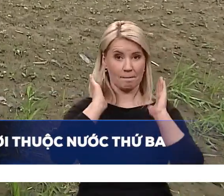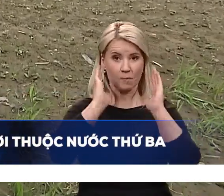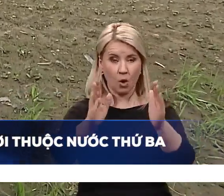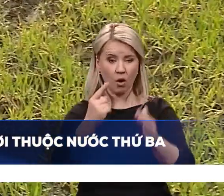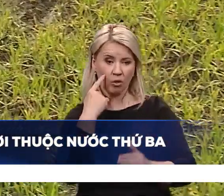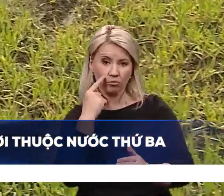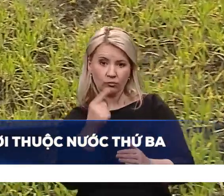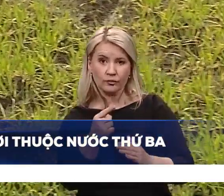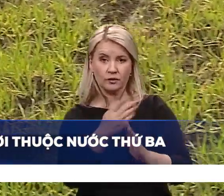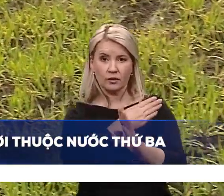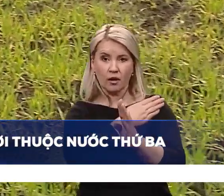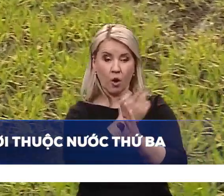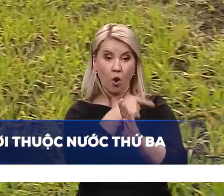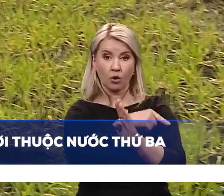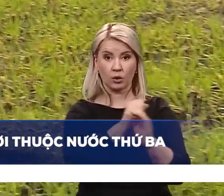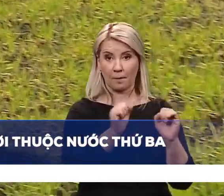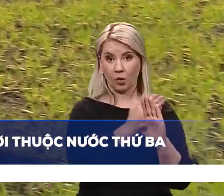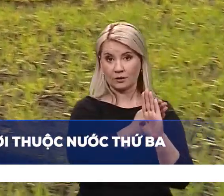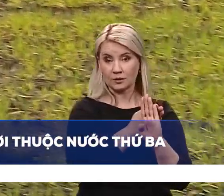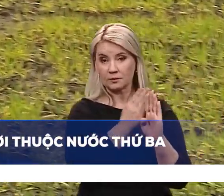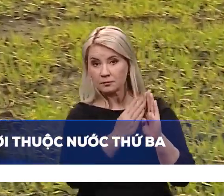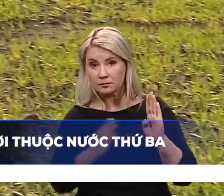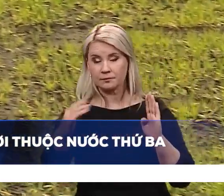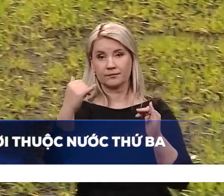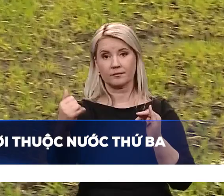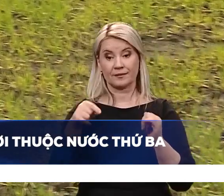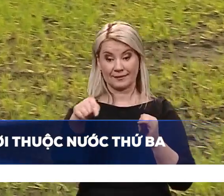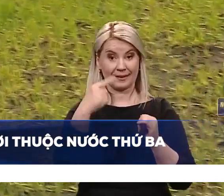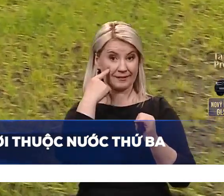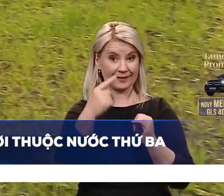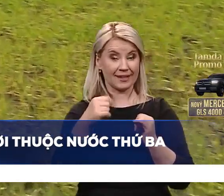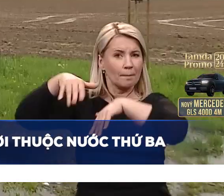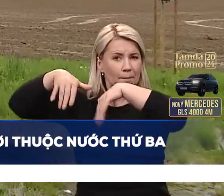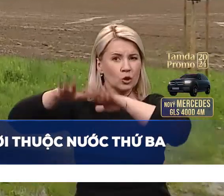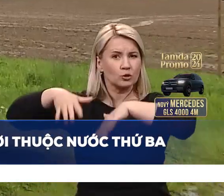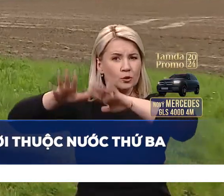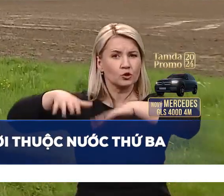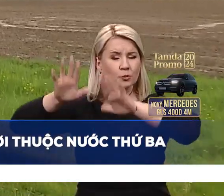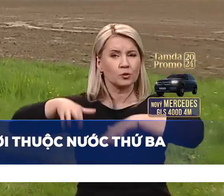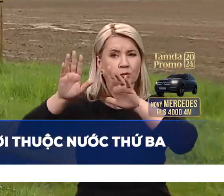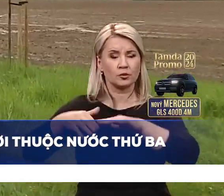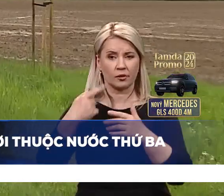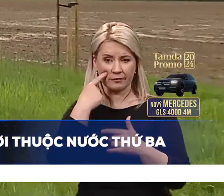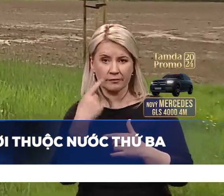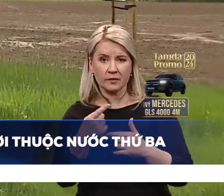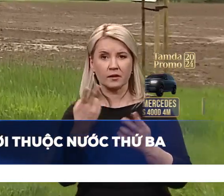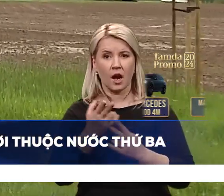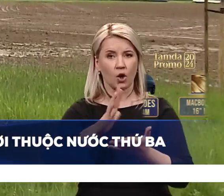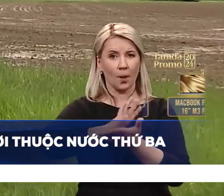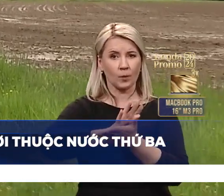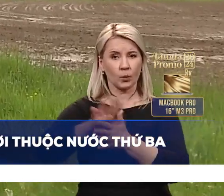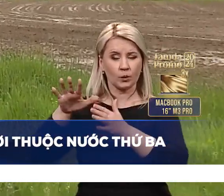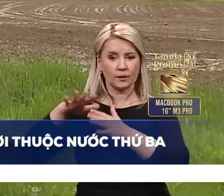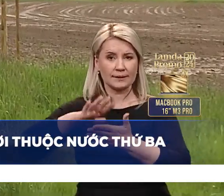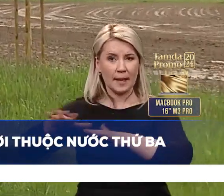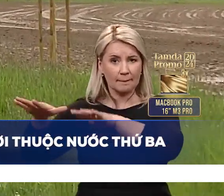Mục đích của việc sửa đổi đạo luật bảo vệ quỹ đất nông nghiệp chủ yếu là nhằm hạn chế việc xây dựng trên khu đất được xếp vào loại bảo vệ thứ nhất và thứ hai